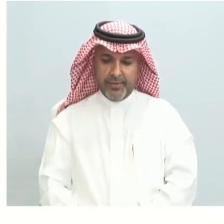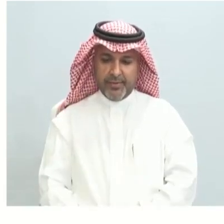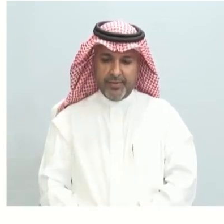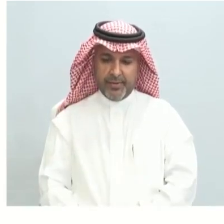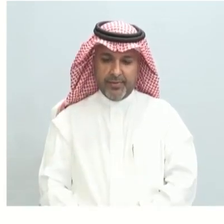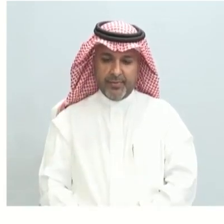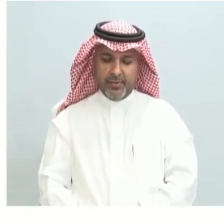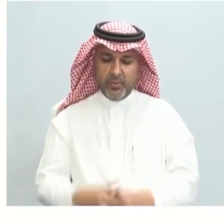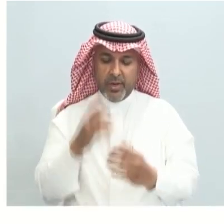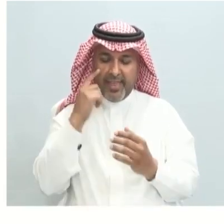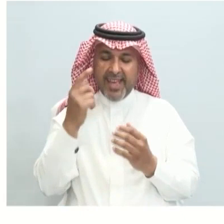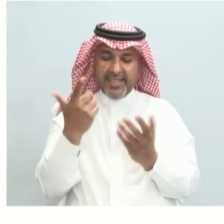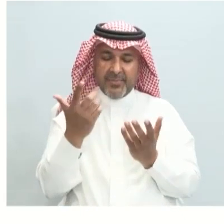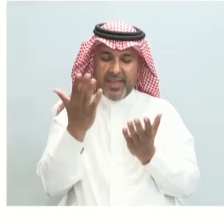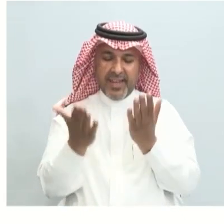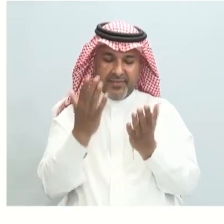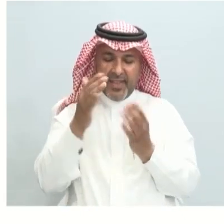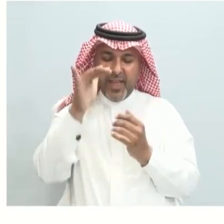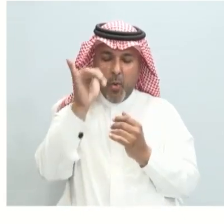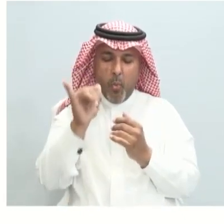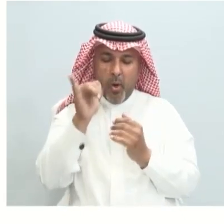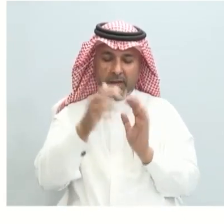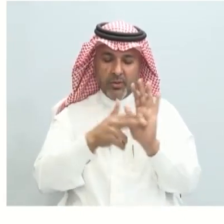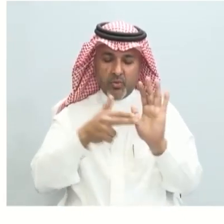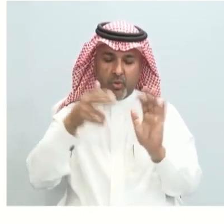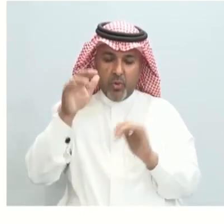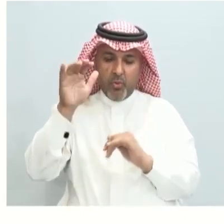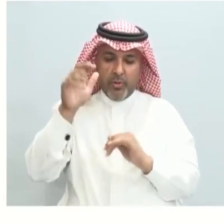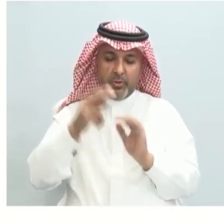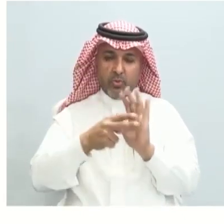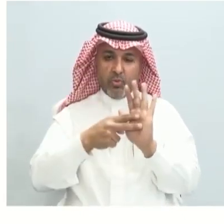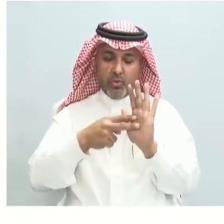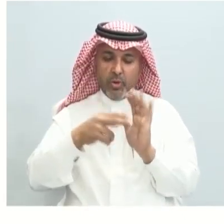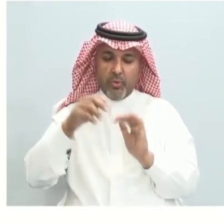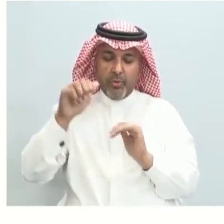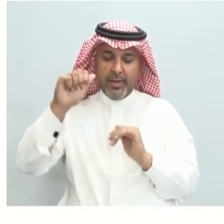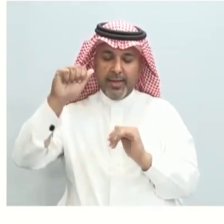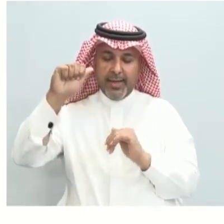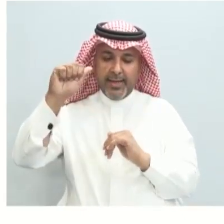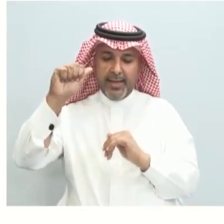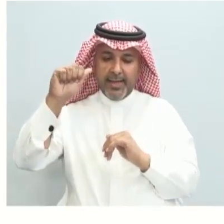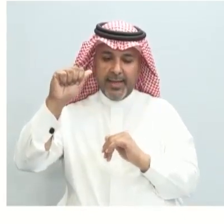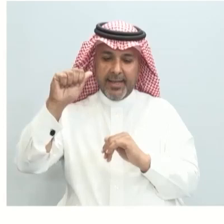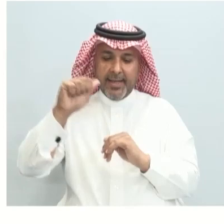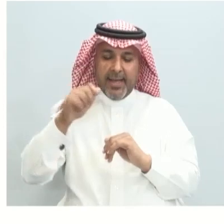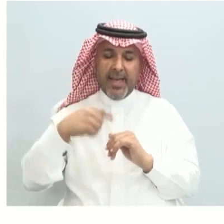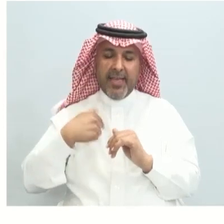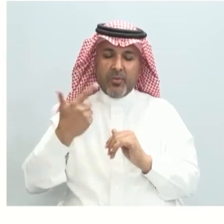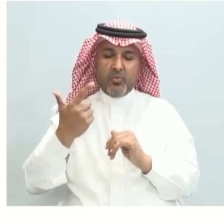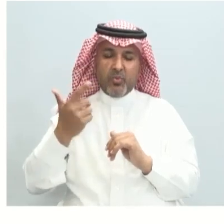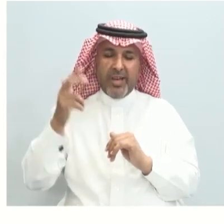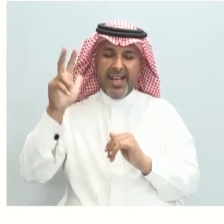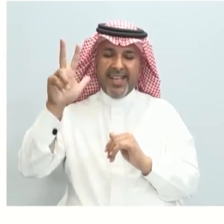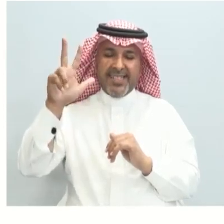الكوساين وعدد آخر يكون مضروب في الثيتا. قلنا دائماً الـ إيه تؤثر على السعة. هذه تؤثر على